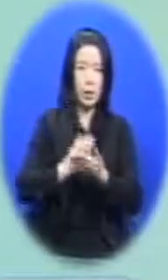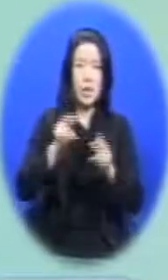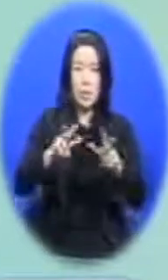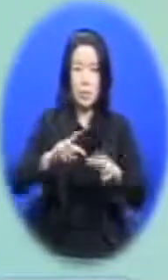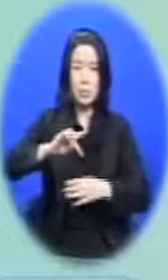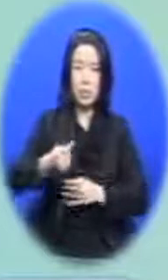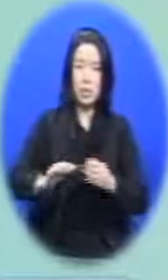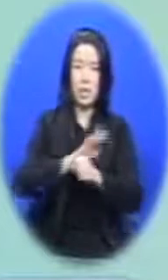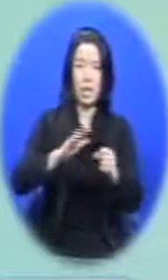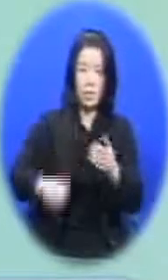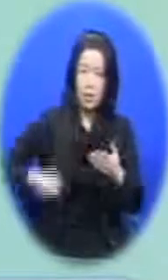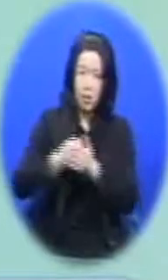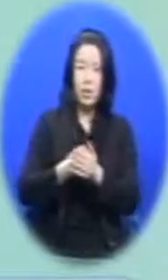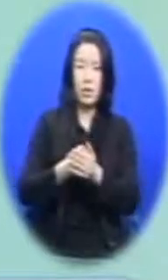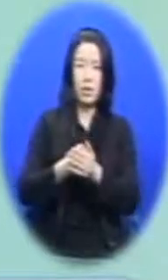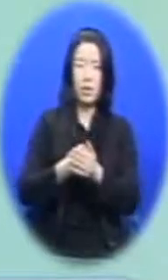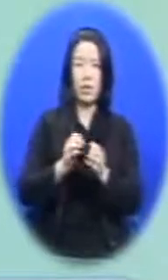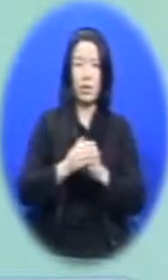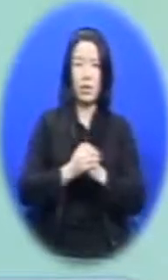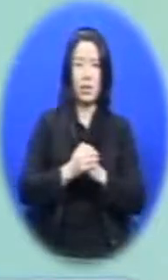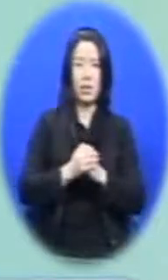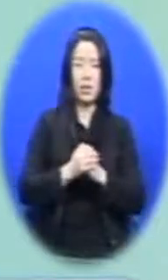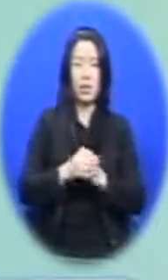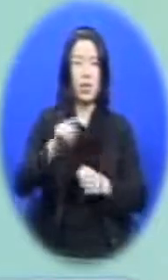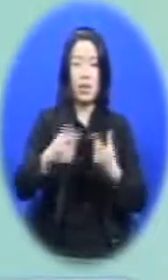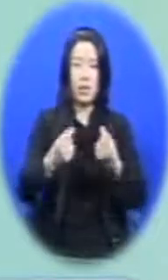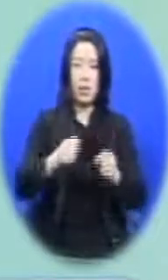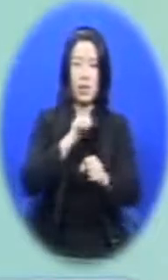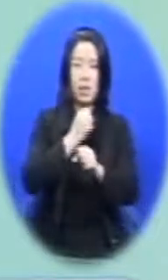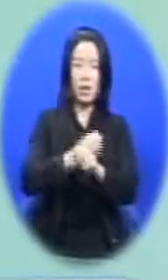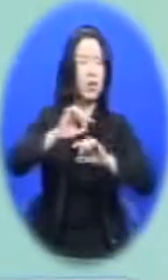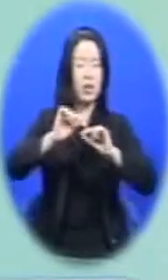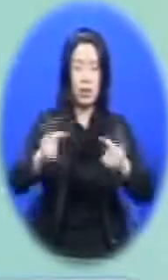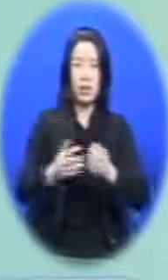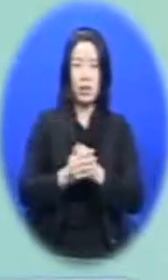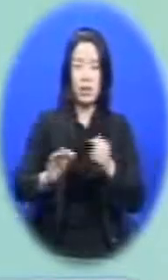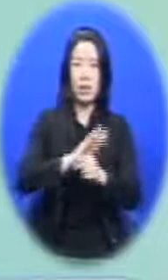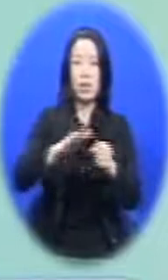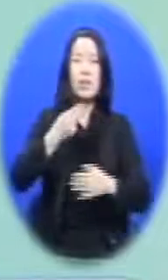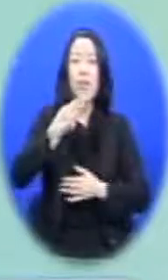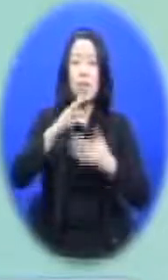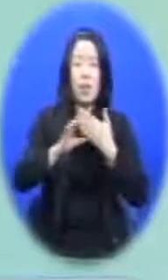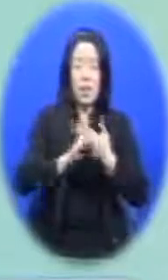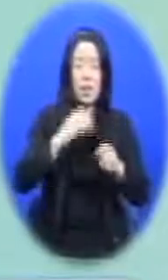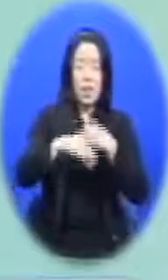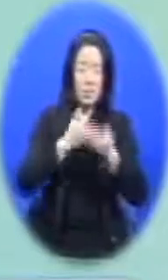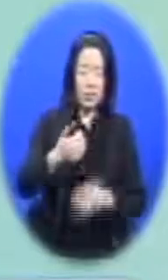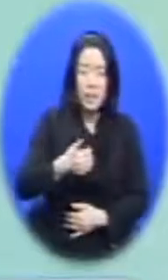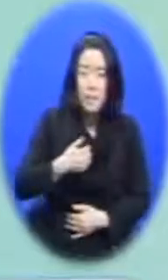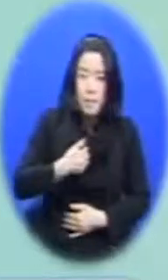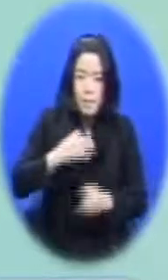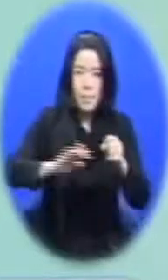되겠다고 결심하고 결단하고 그렇게 하는 게 아니고, 사랑이 없다면 하나님, 저에게